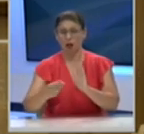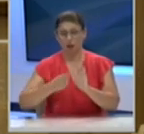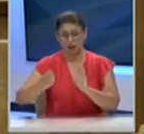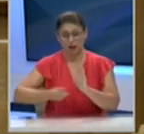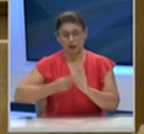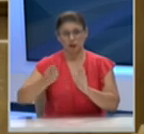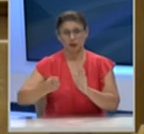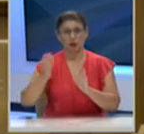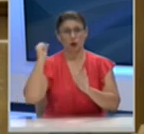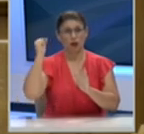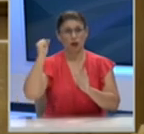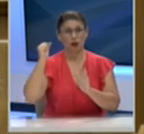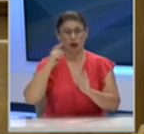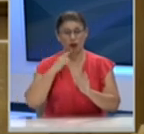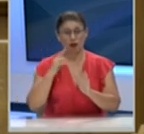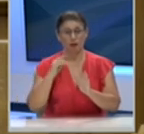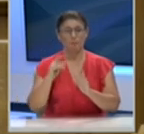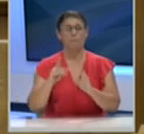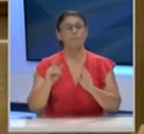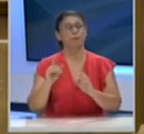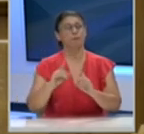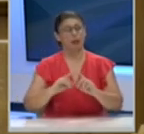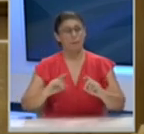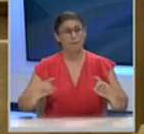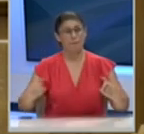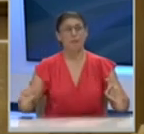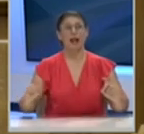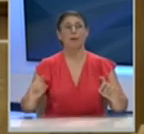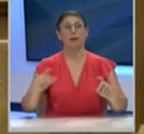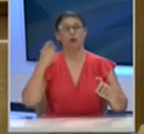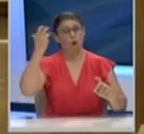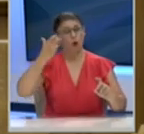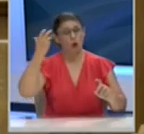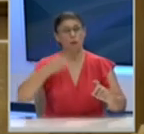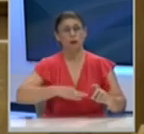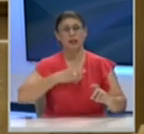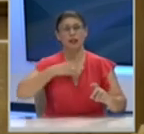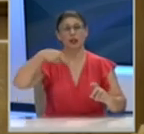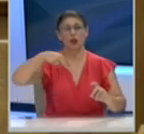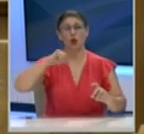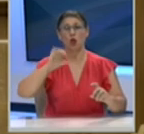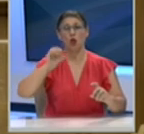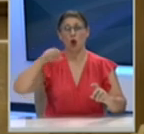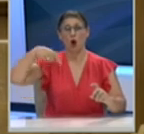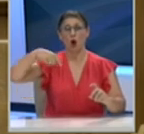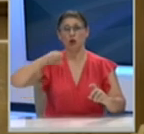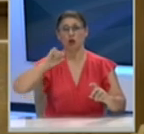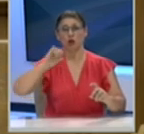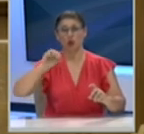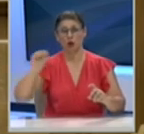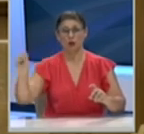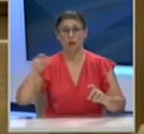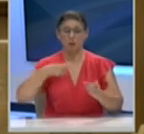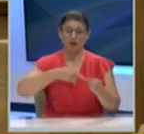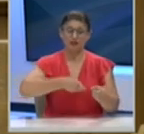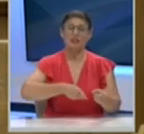ο ηρωικός πραγματογνώμονας για το μάτι, ο κύριος Λιώτσιος, ο οποίος εκβιάστηκε για να μην